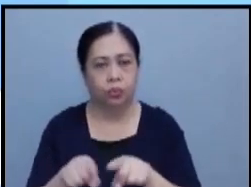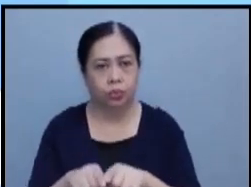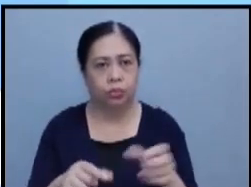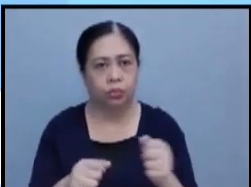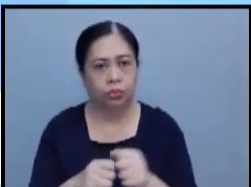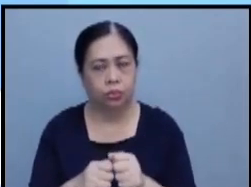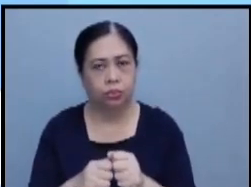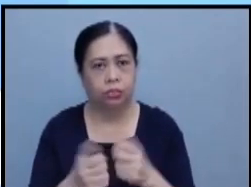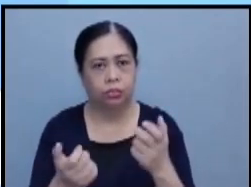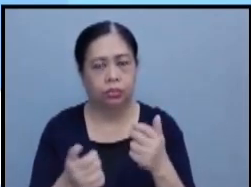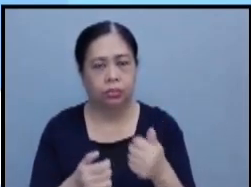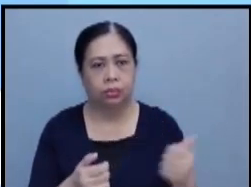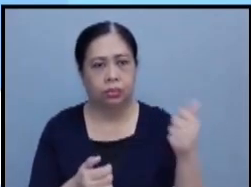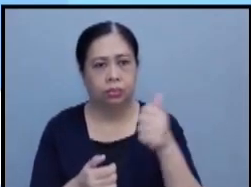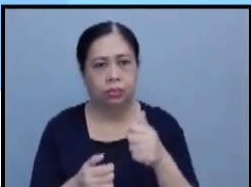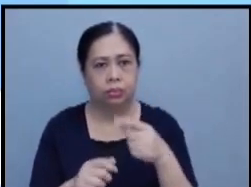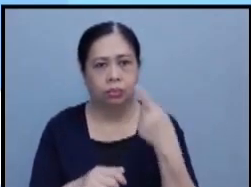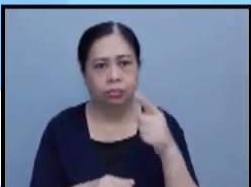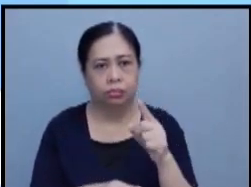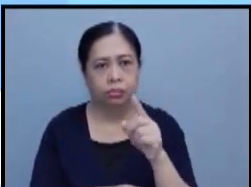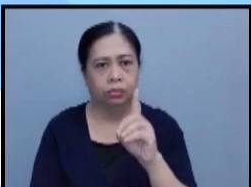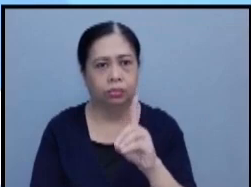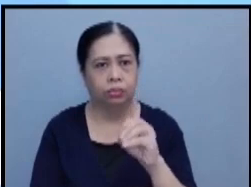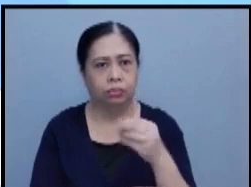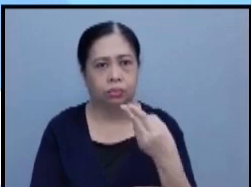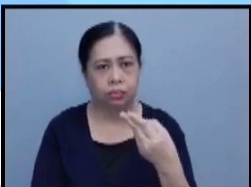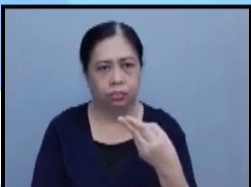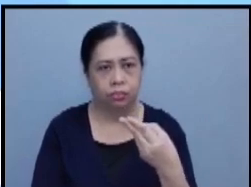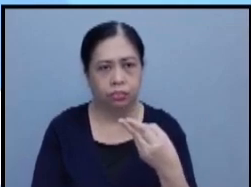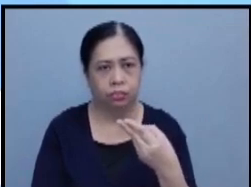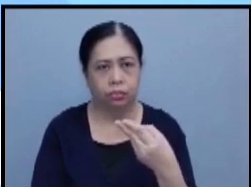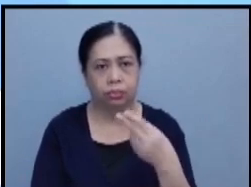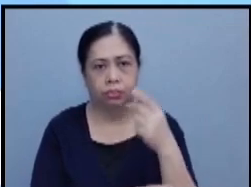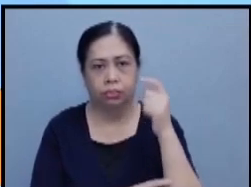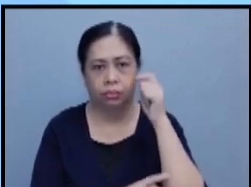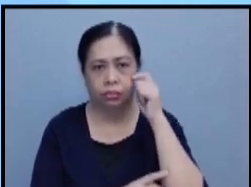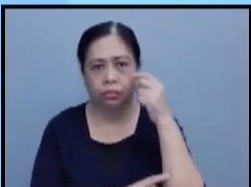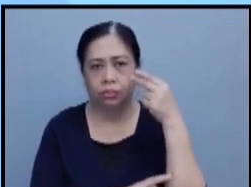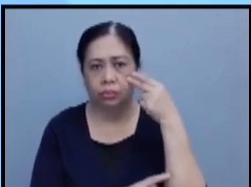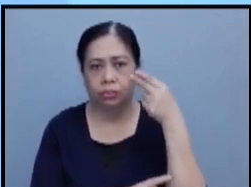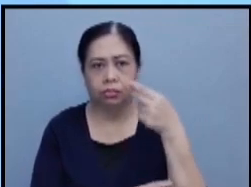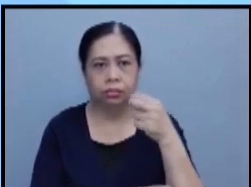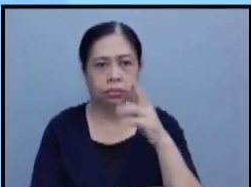Secretary sa Department of Health si Teodoro Ted Herbosa.